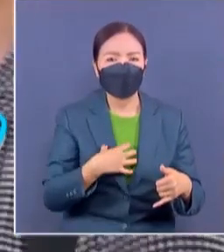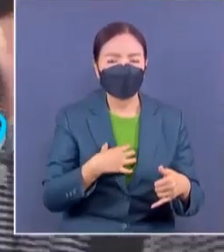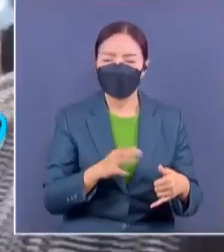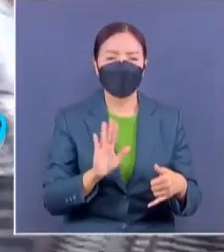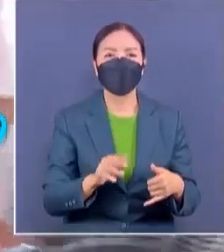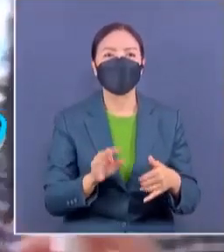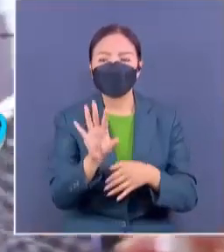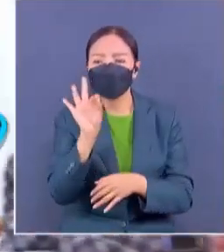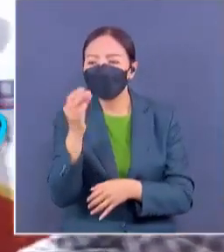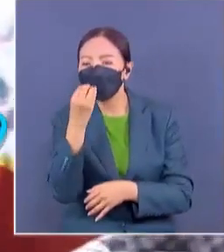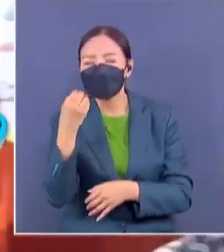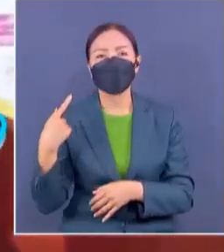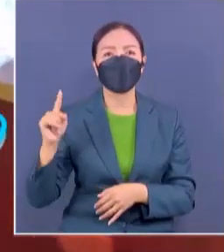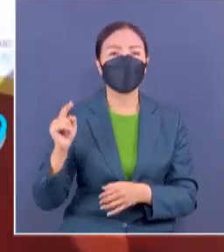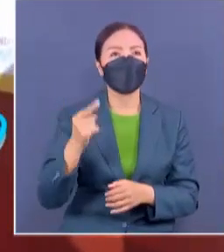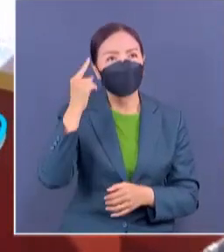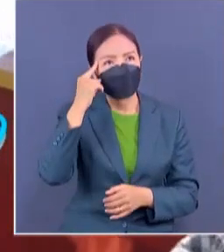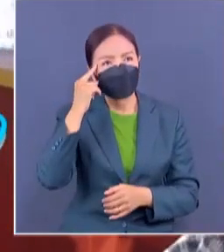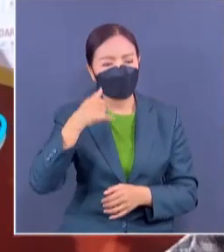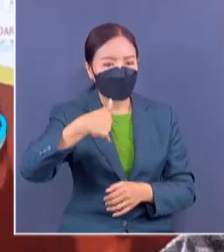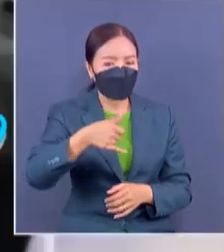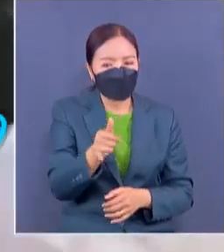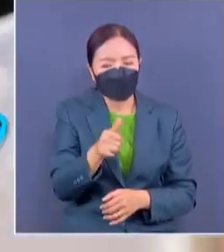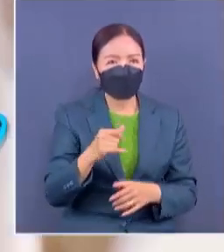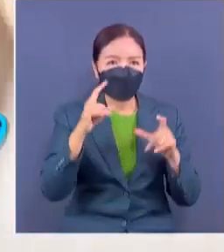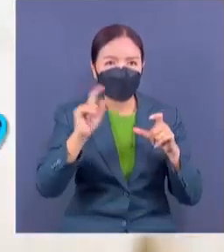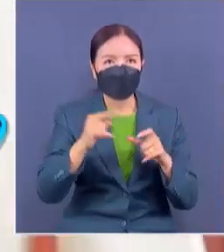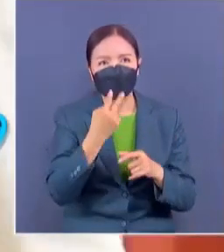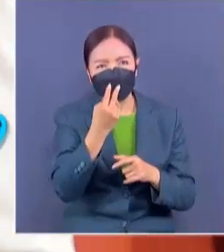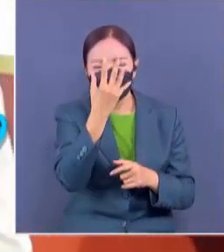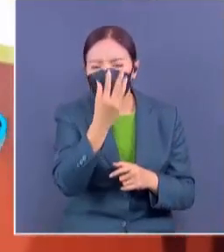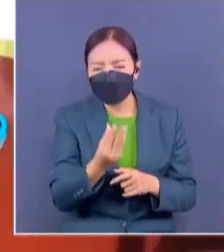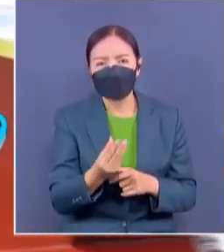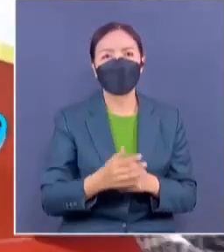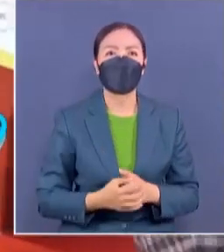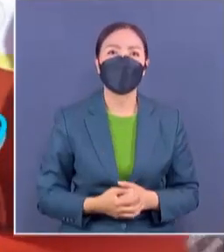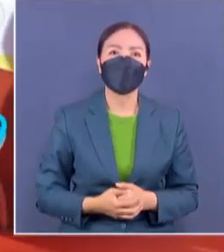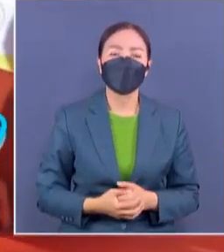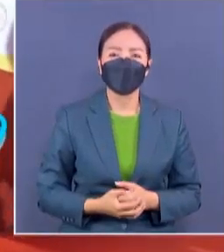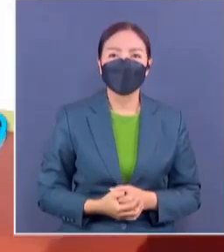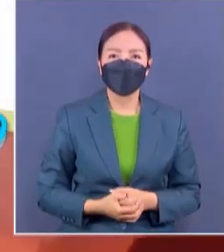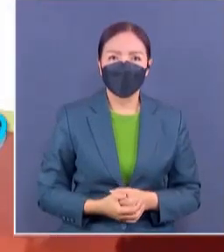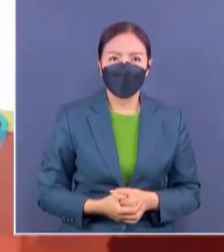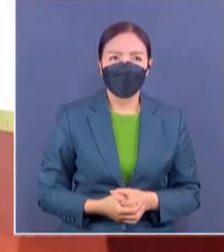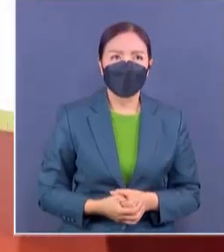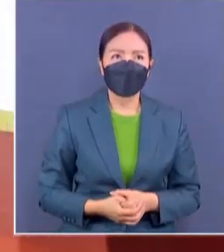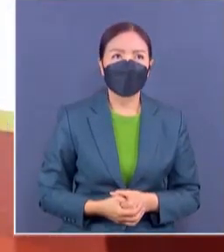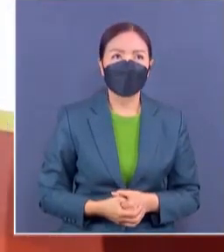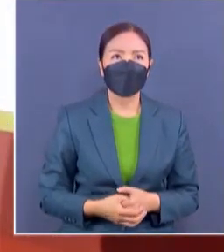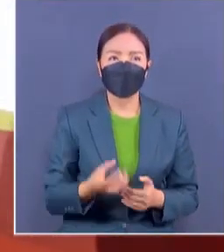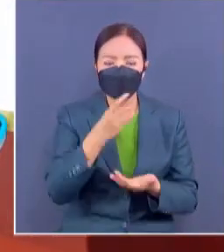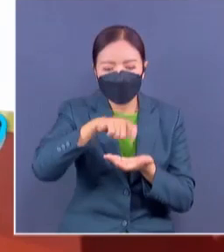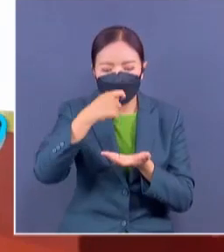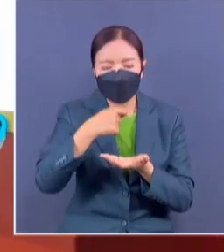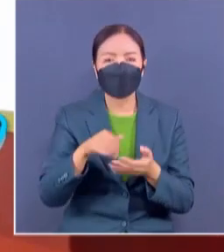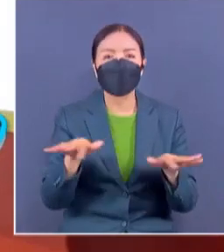านั้นที่สำคัญเป็นคนที่รู้มุมถ่ายภาพก็เลยทำให้ตัวเองดูตัวเล็กลงไปกว่าเดิม เขาทานข้าวเขาทานปกตินะ